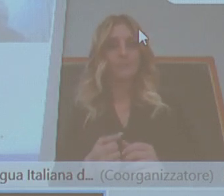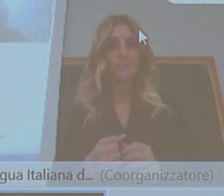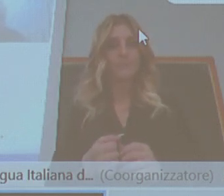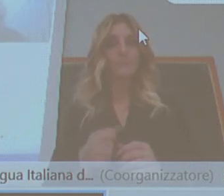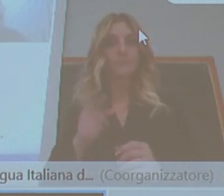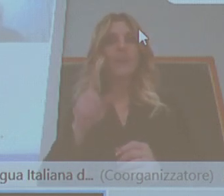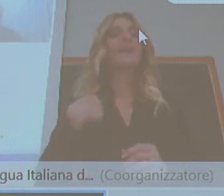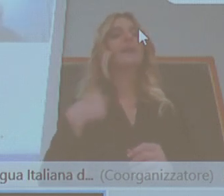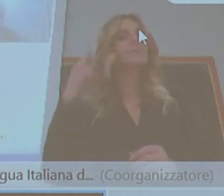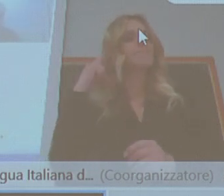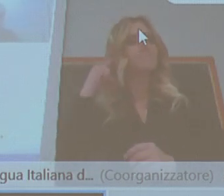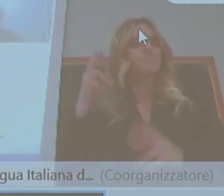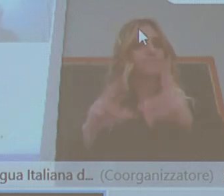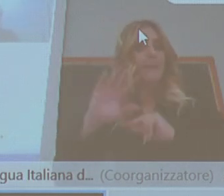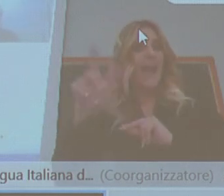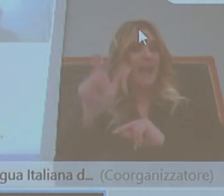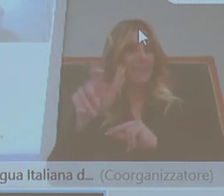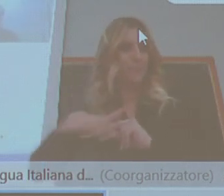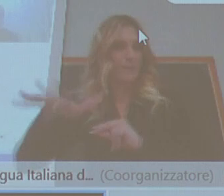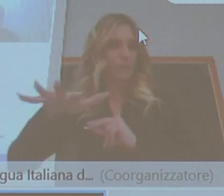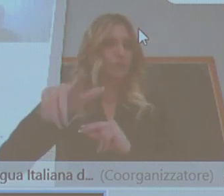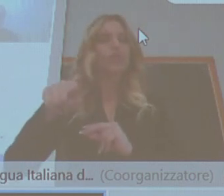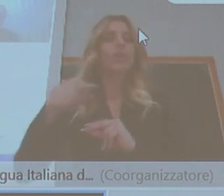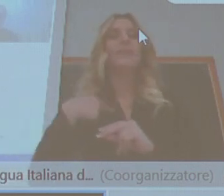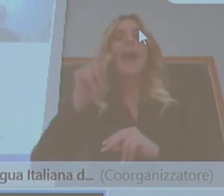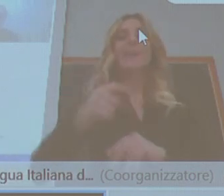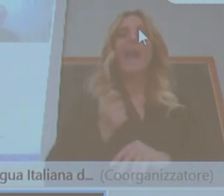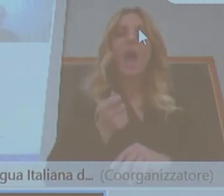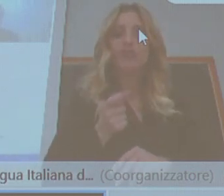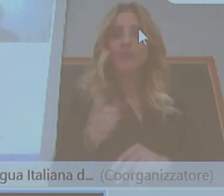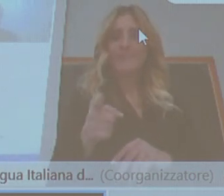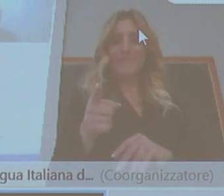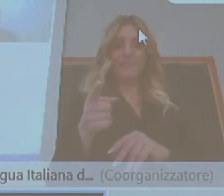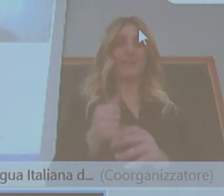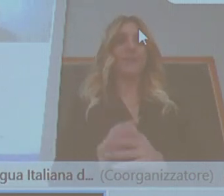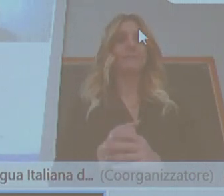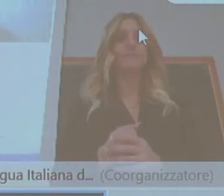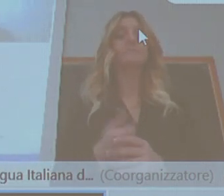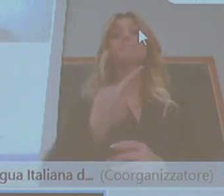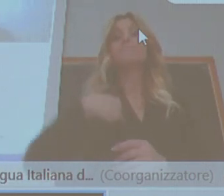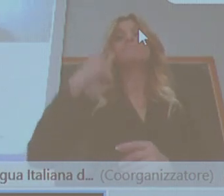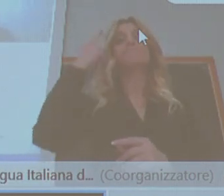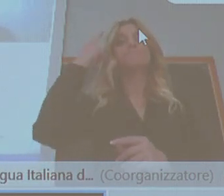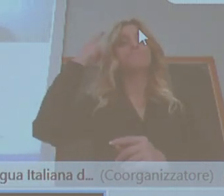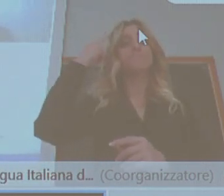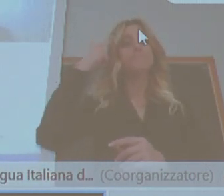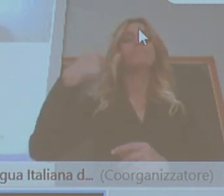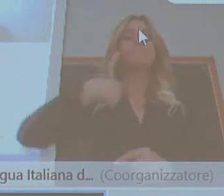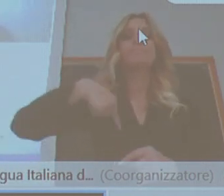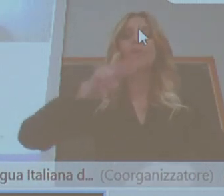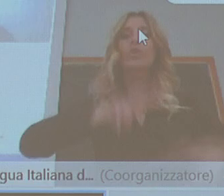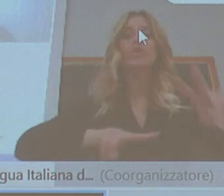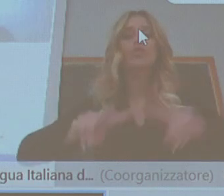gli stakeholders e comunque le agenzie datoriali, abbiamo cercato